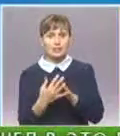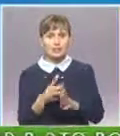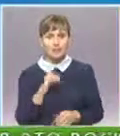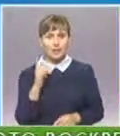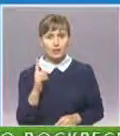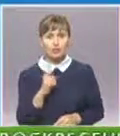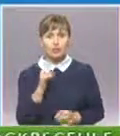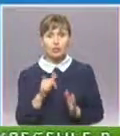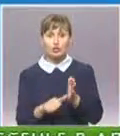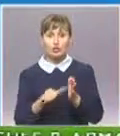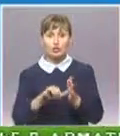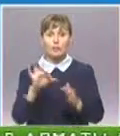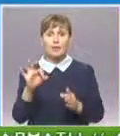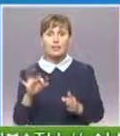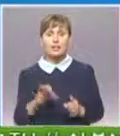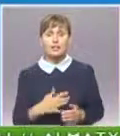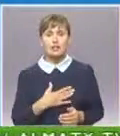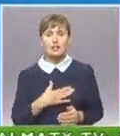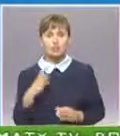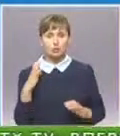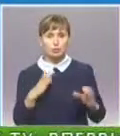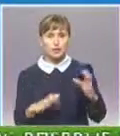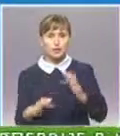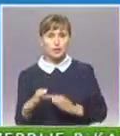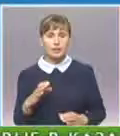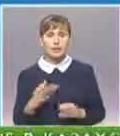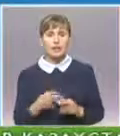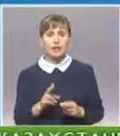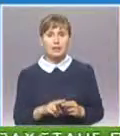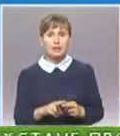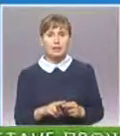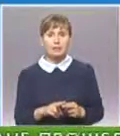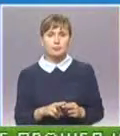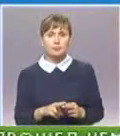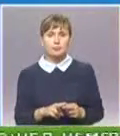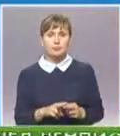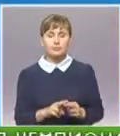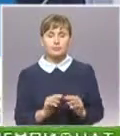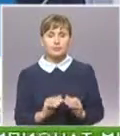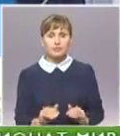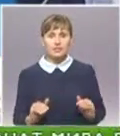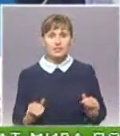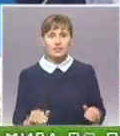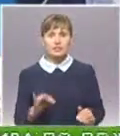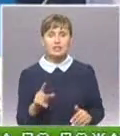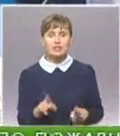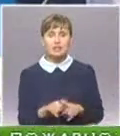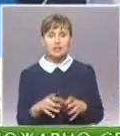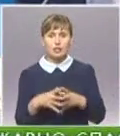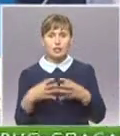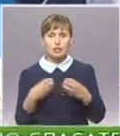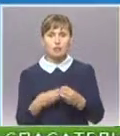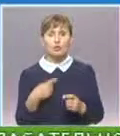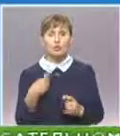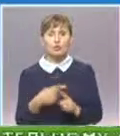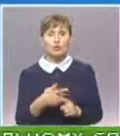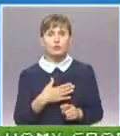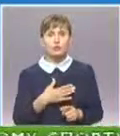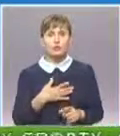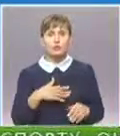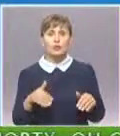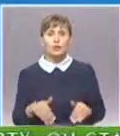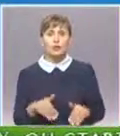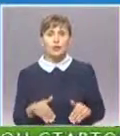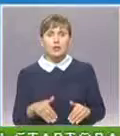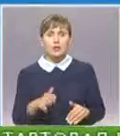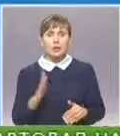молодежь. 60% наших студентов – это как раз дети из таких семей. Плюс наш колледж